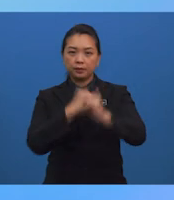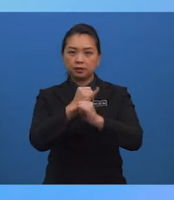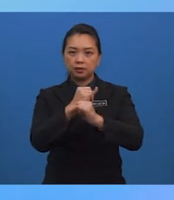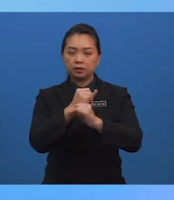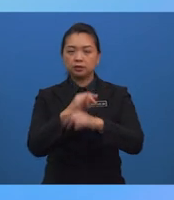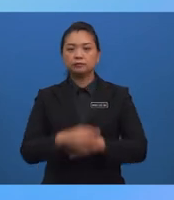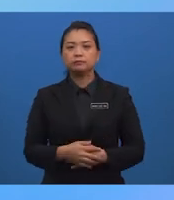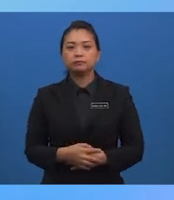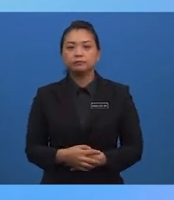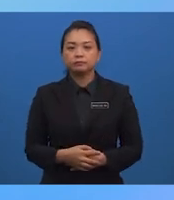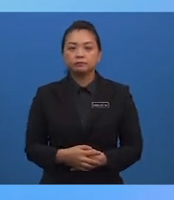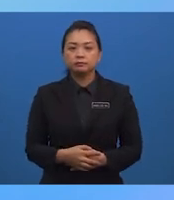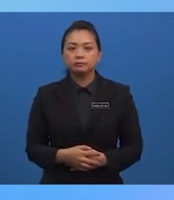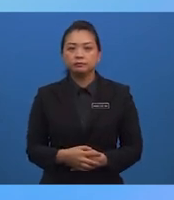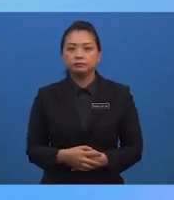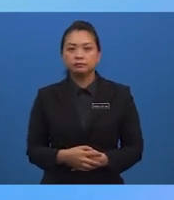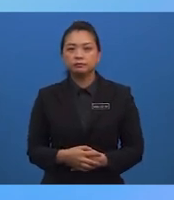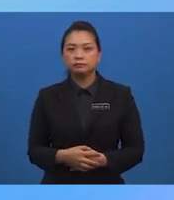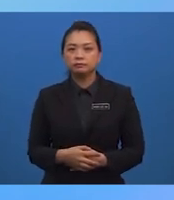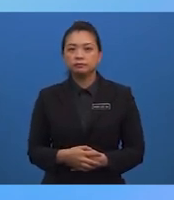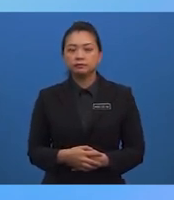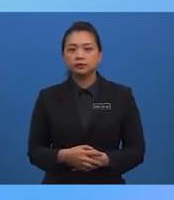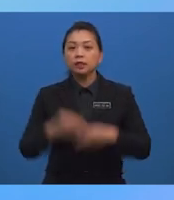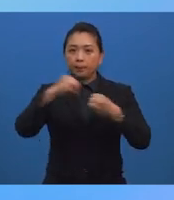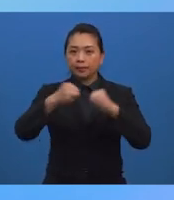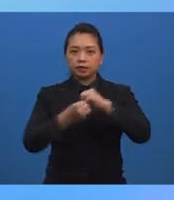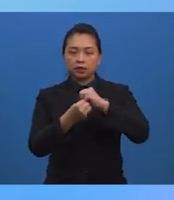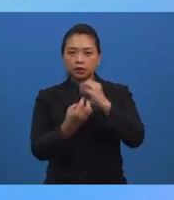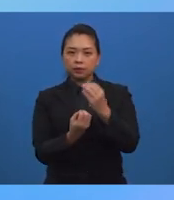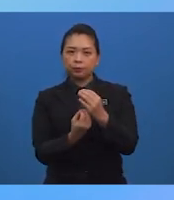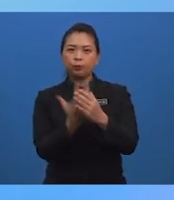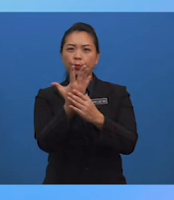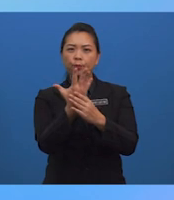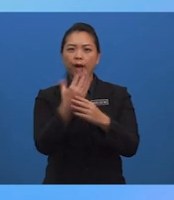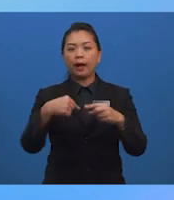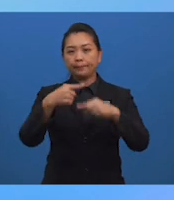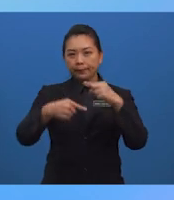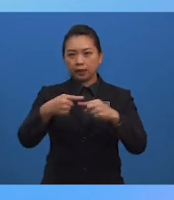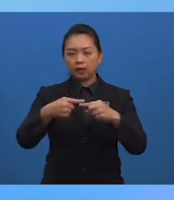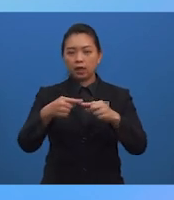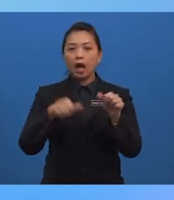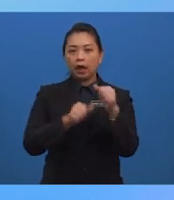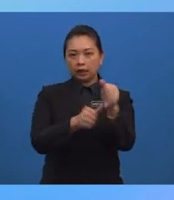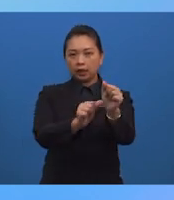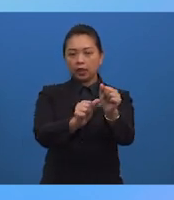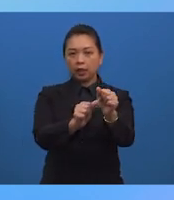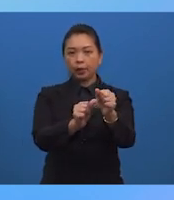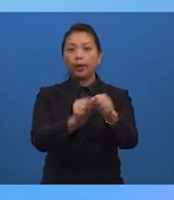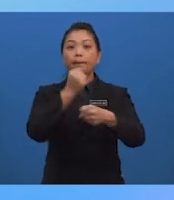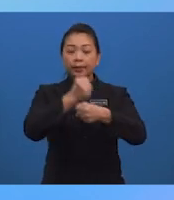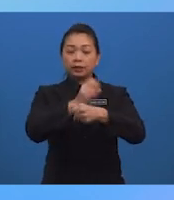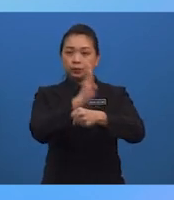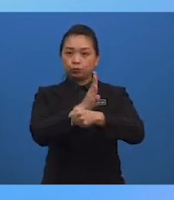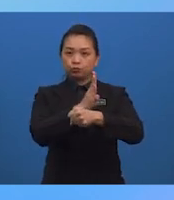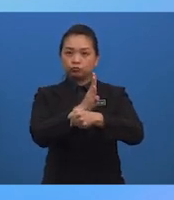Kesan negatif yang kelima ialah masalah yang timbul akibat aliran buruh. Kemasukan buruh asing yang